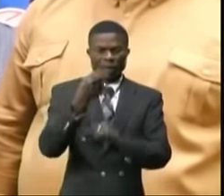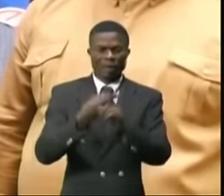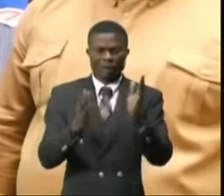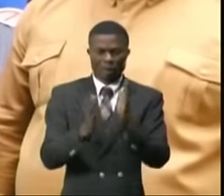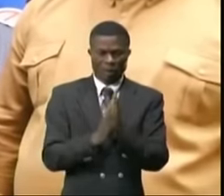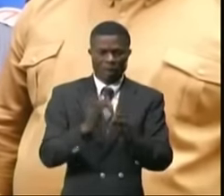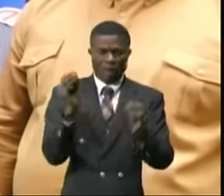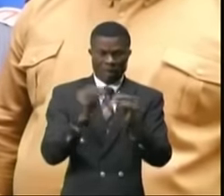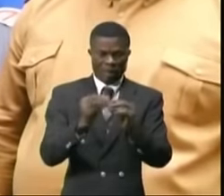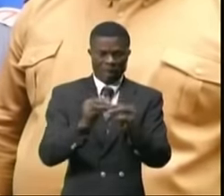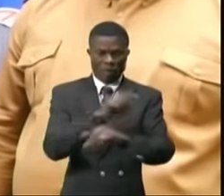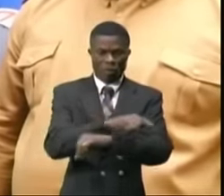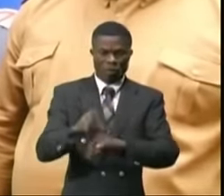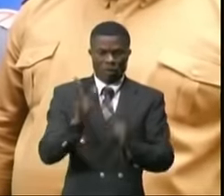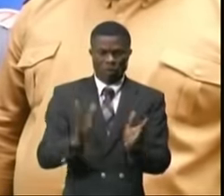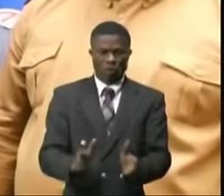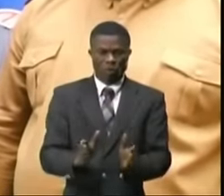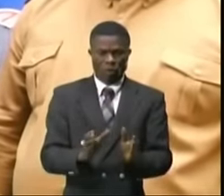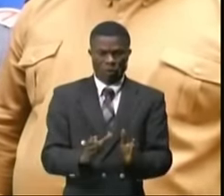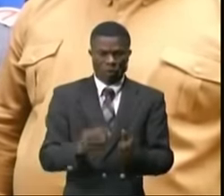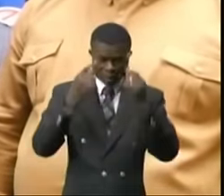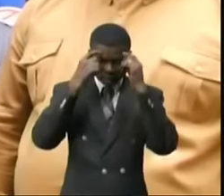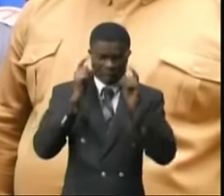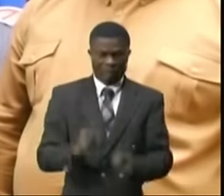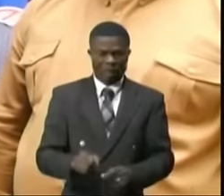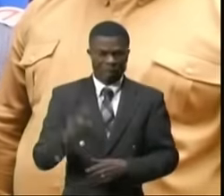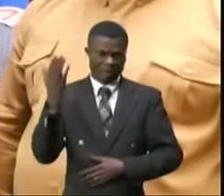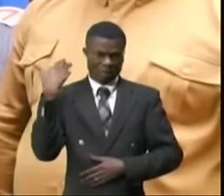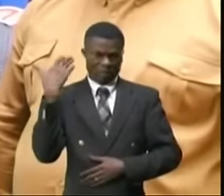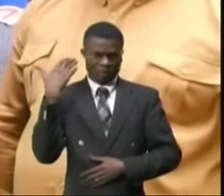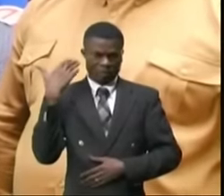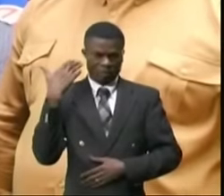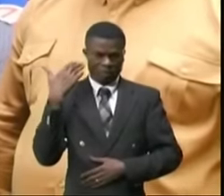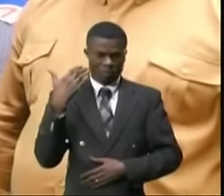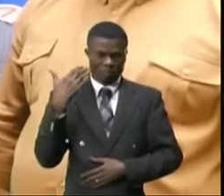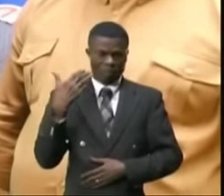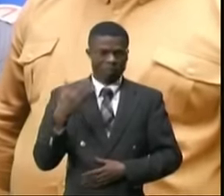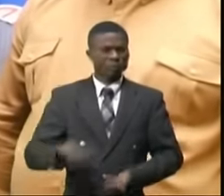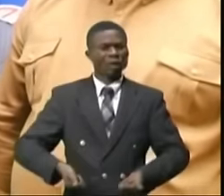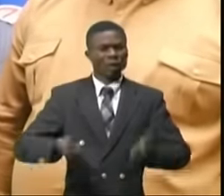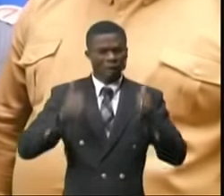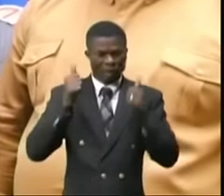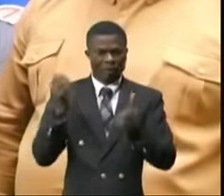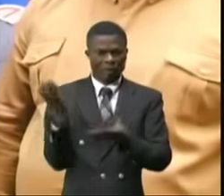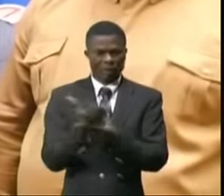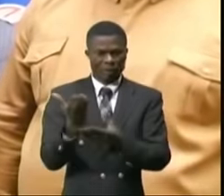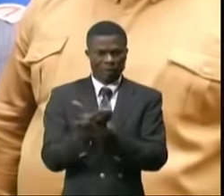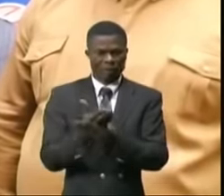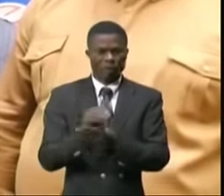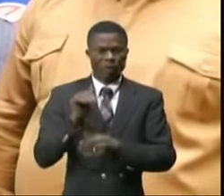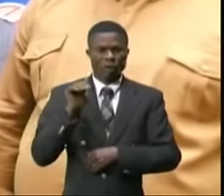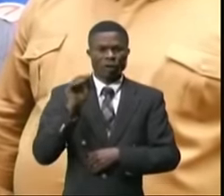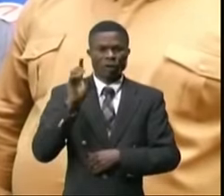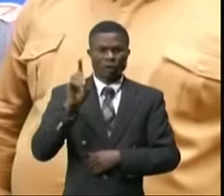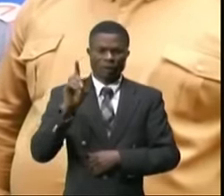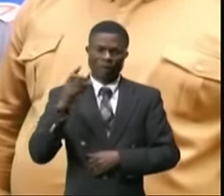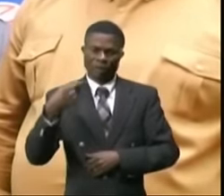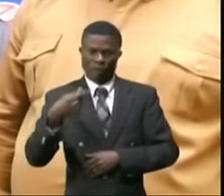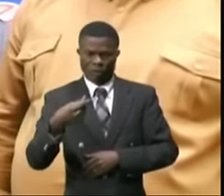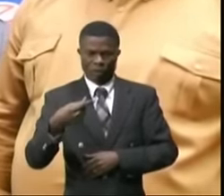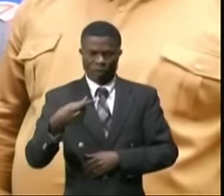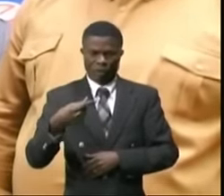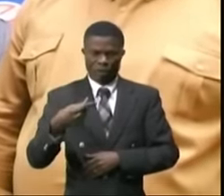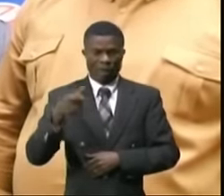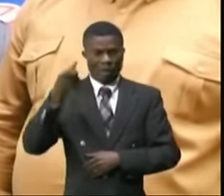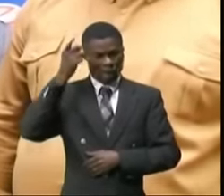eu un conseil d'administration qui avait décidé la résiliation immédiate du contrat du directeur général